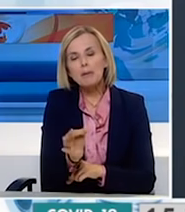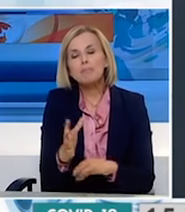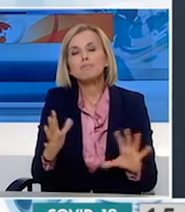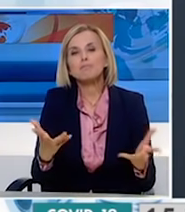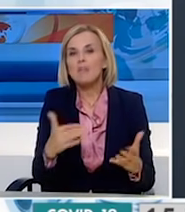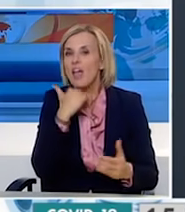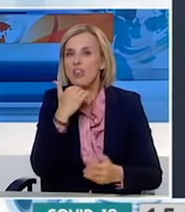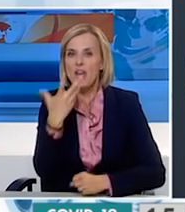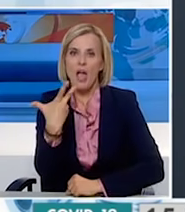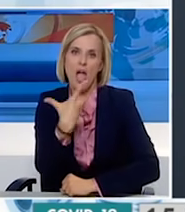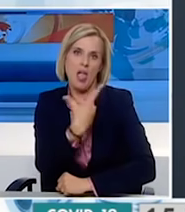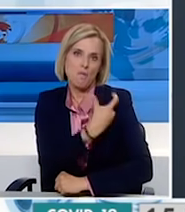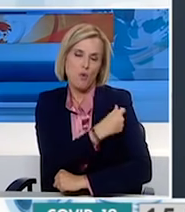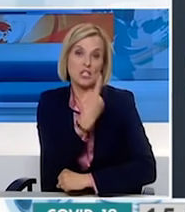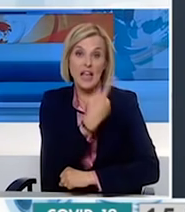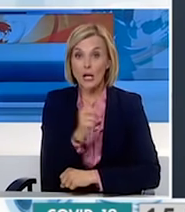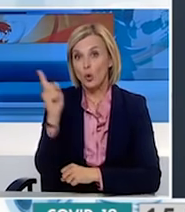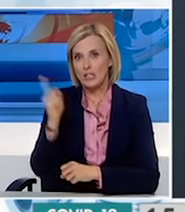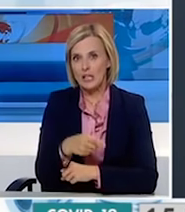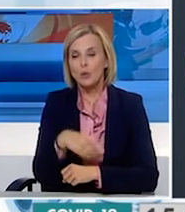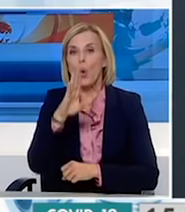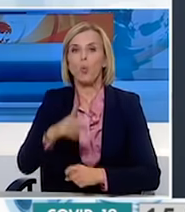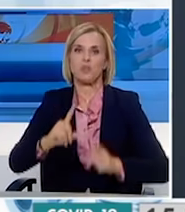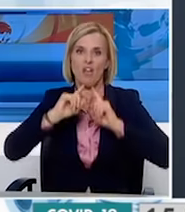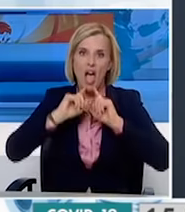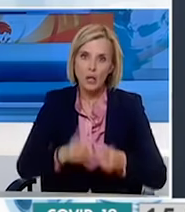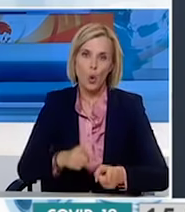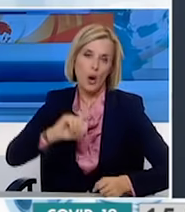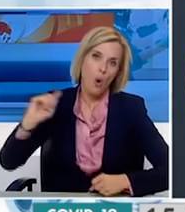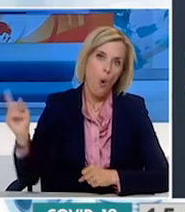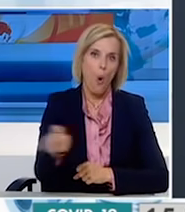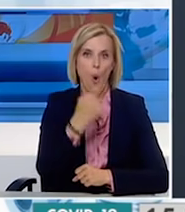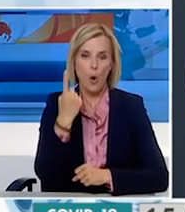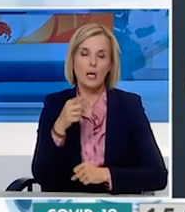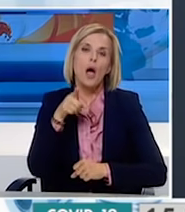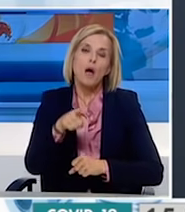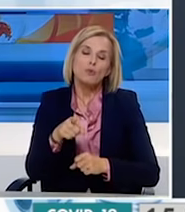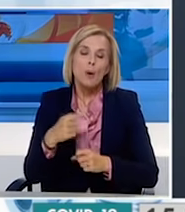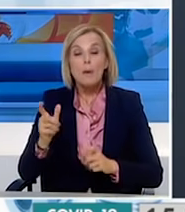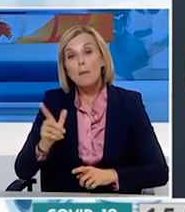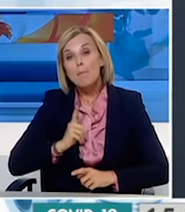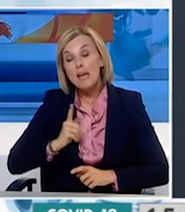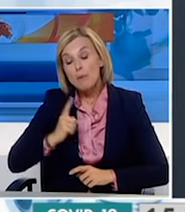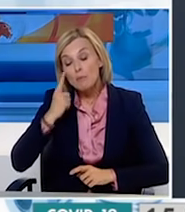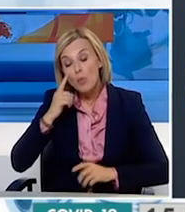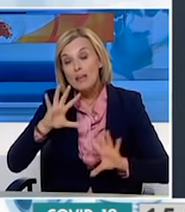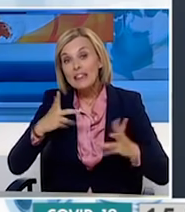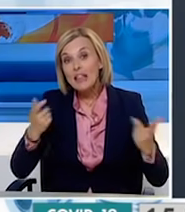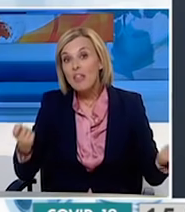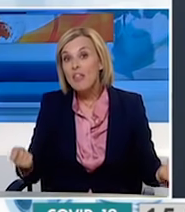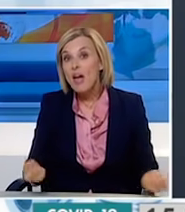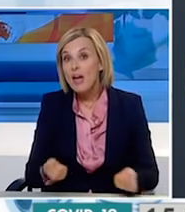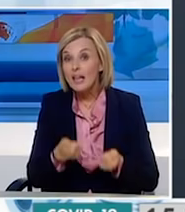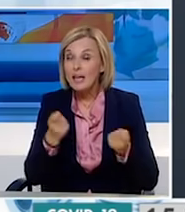μπολιάζεται το 100% του πληθυσμού και δεν συστήνεται εμβολιασμός για όλο τον πληθυσμό. Και αυτή είναι μια στρατηγική που θα περιμένουν να δούμε πώς θα τοποθετηθεί